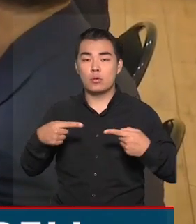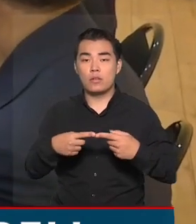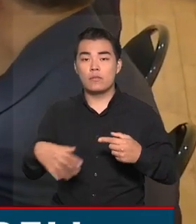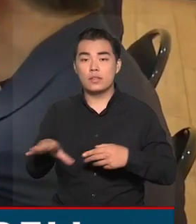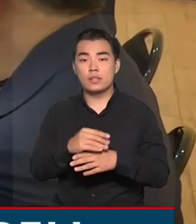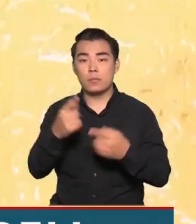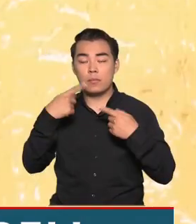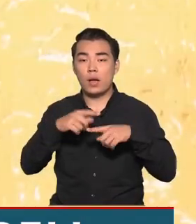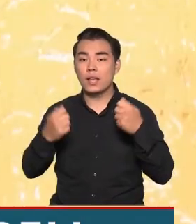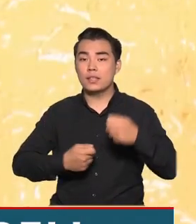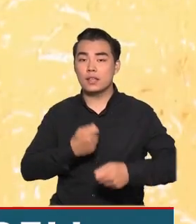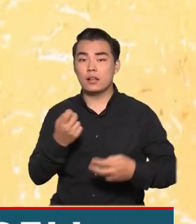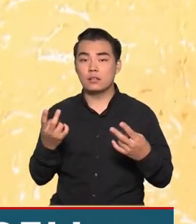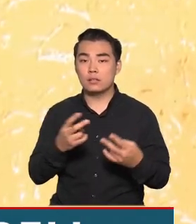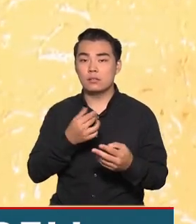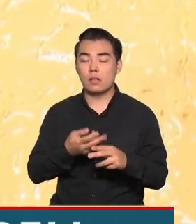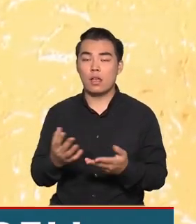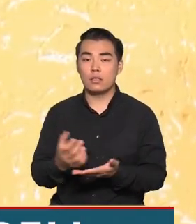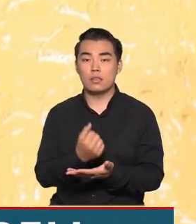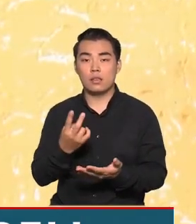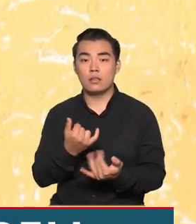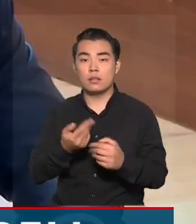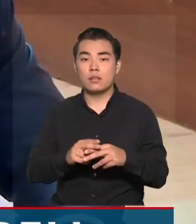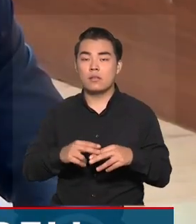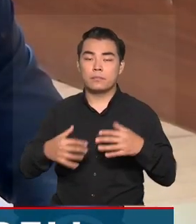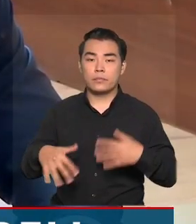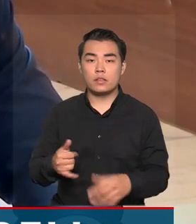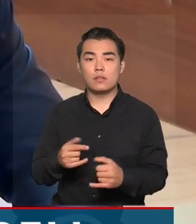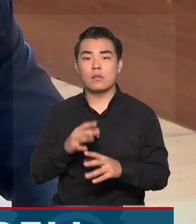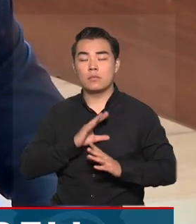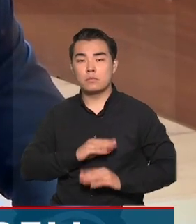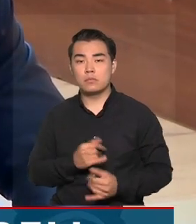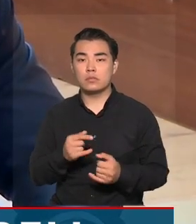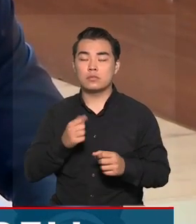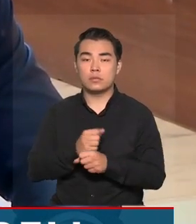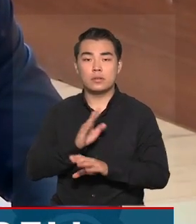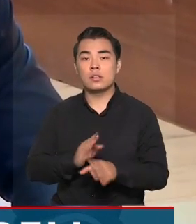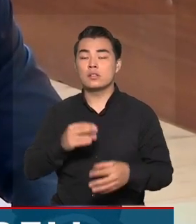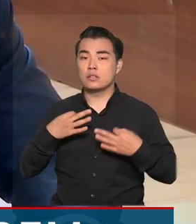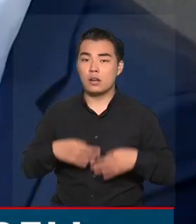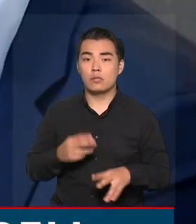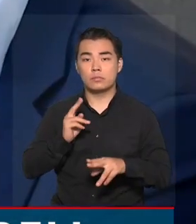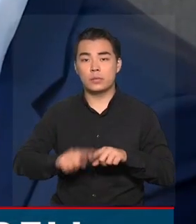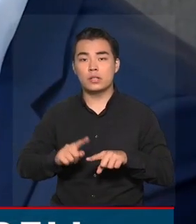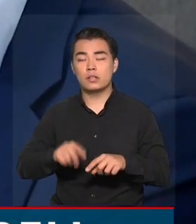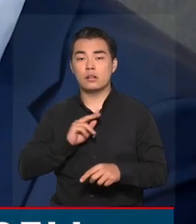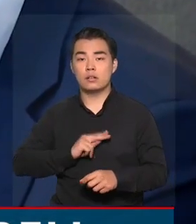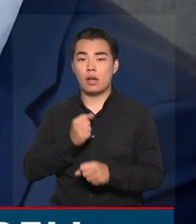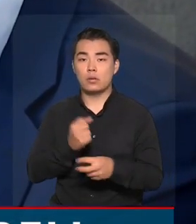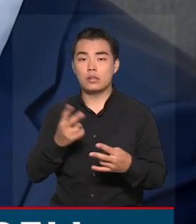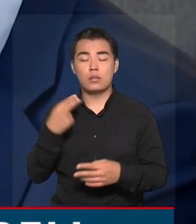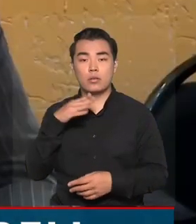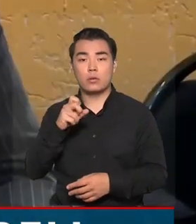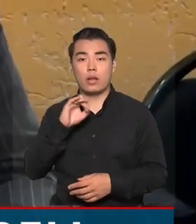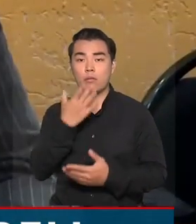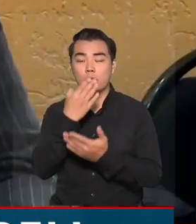бәрін анықтаңыздар. Қазір қалғып мүлгіп жұмыс істеуге жол жоқ. Шапшаң қимылдап, жылдам шара қабылдап нәтиже шығару керек. Қасым Жомарт Тоқаев әркім